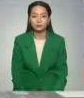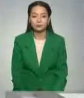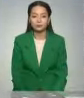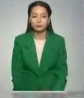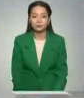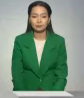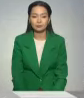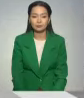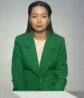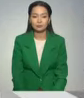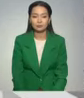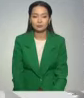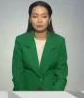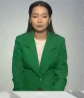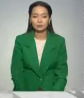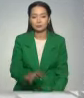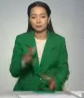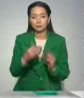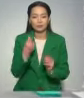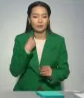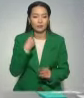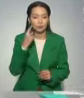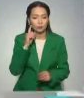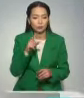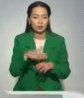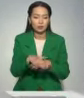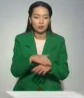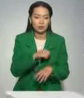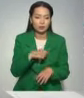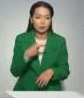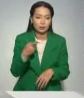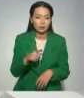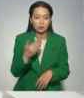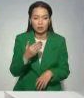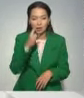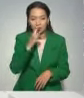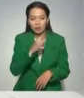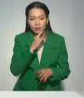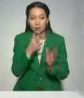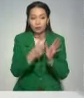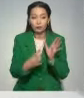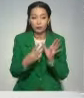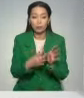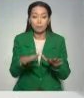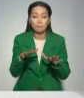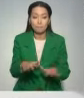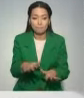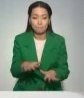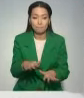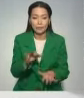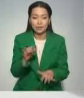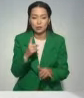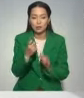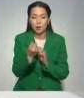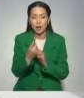И все же по индексу владения английским языком жителями не англоязычных стран Казахстан занял 99-е место из 111